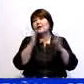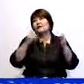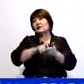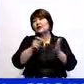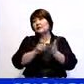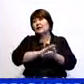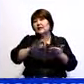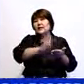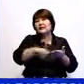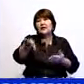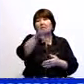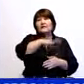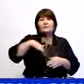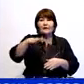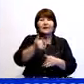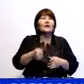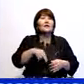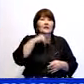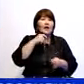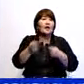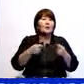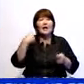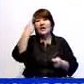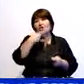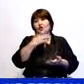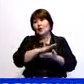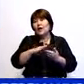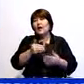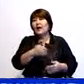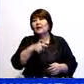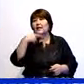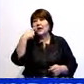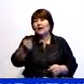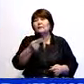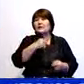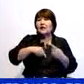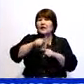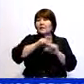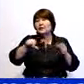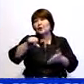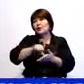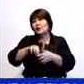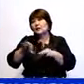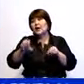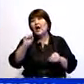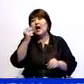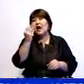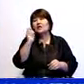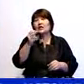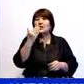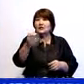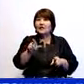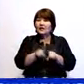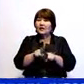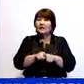помещения, дезинфицируйте все поверхности. Соблюдайте личную гигиену. Хотелось бы обратиться к предпринимателям, участникам проекта «Ашык». Сейчас у них